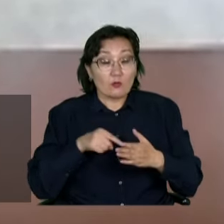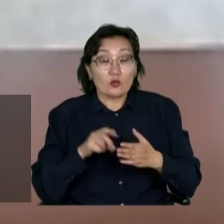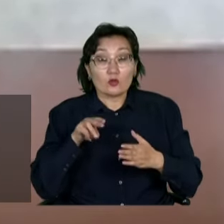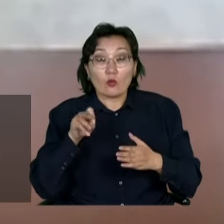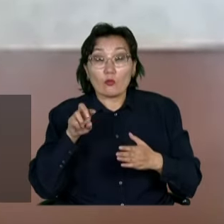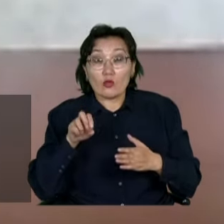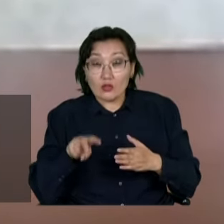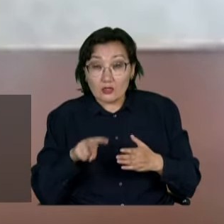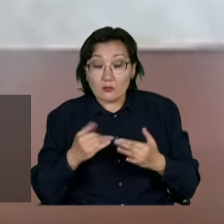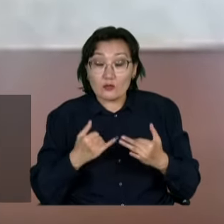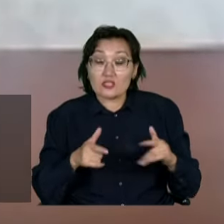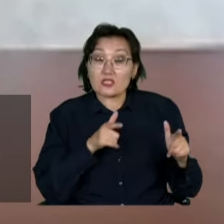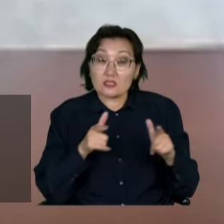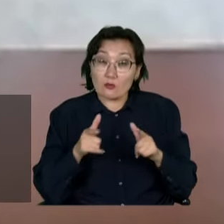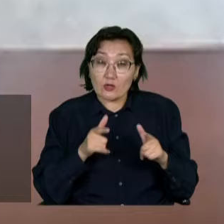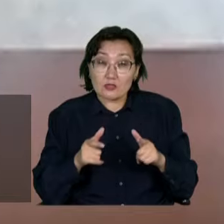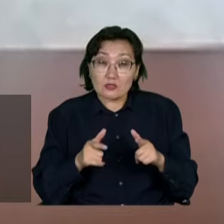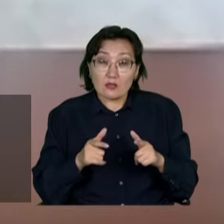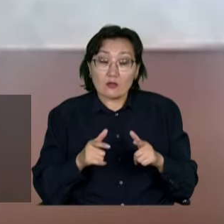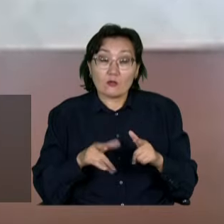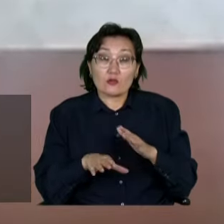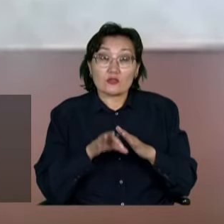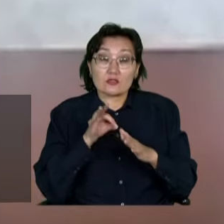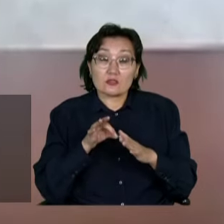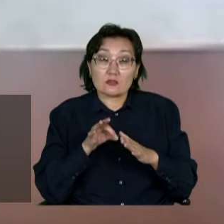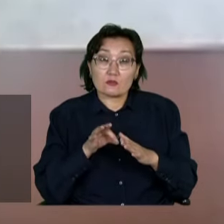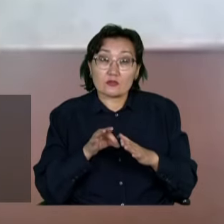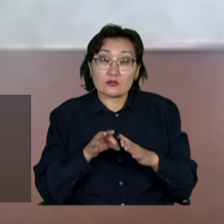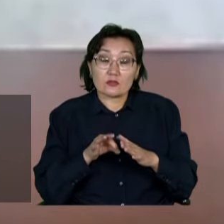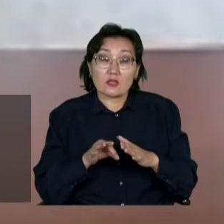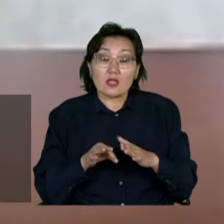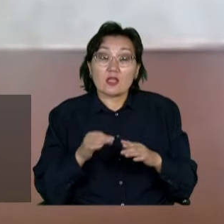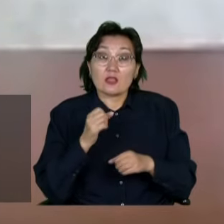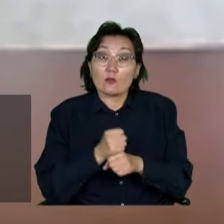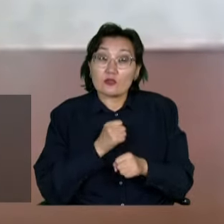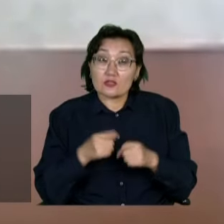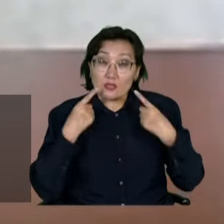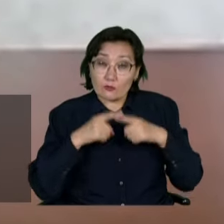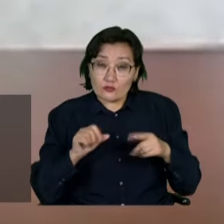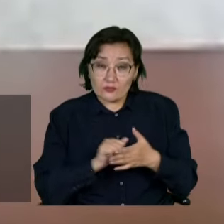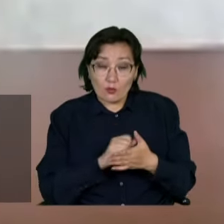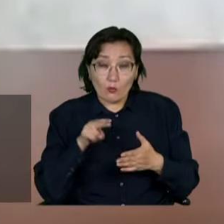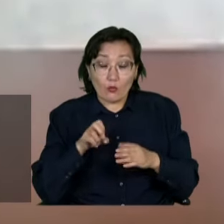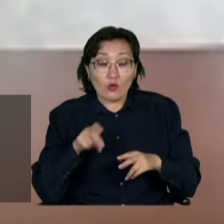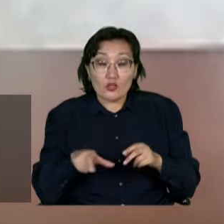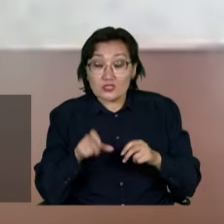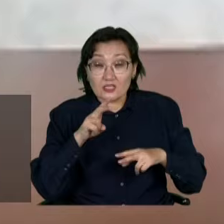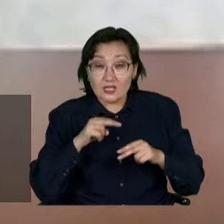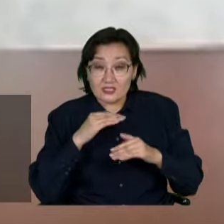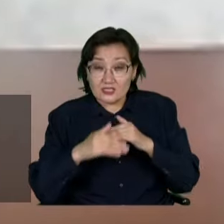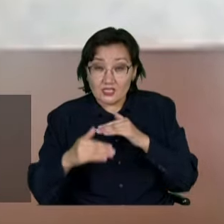сегодняшний день мы разрабатываем определенный подрядчик на разработку технической документации именно по асфальтированию данного